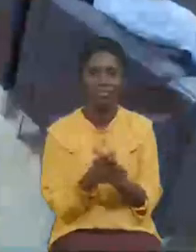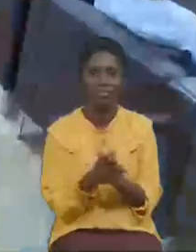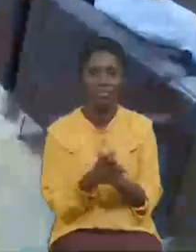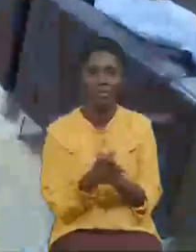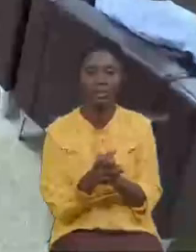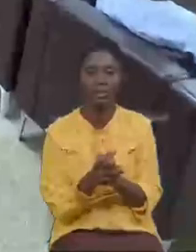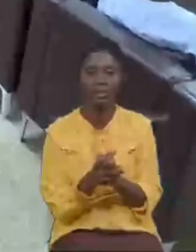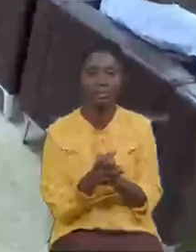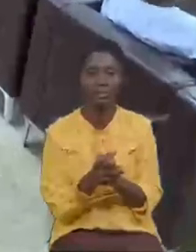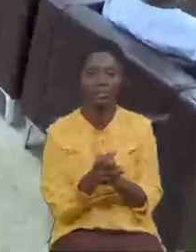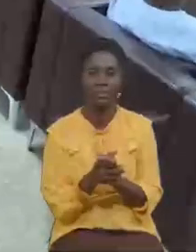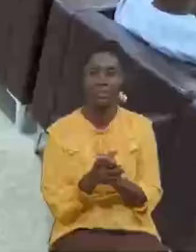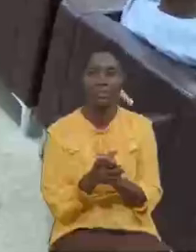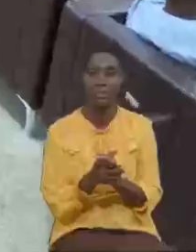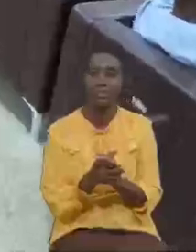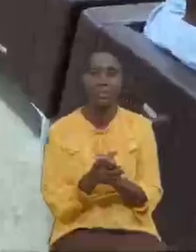Il aura